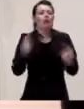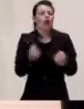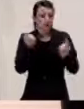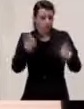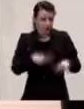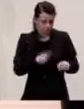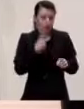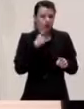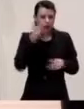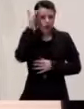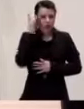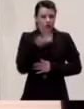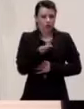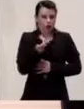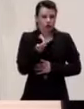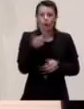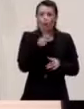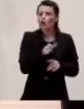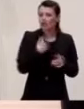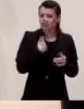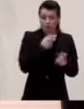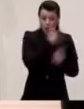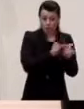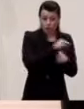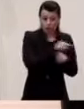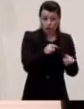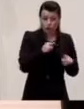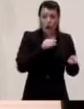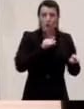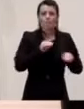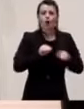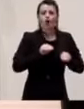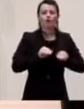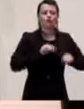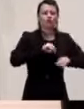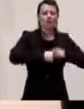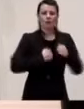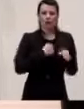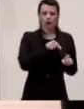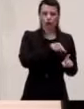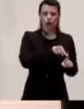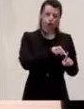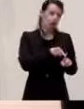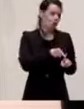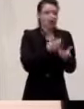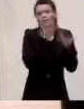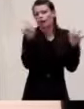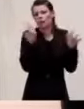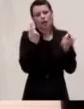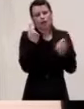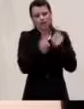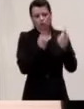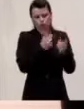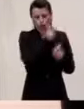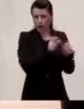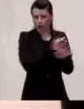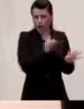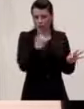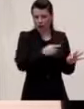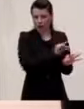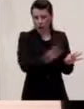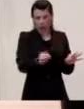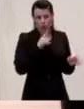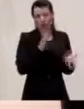più, perché la movimentazione di questi pazienti è sicuramente sempre una cosa abbastanza complessa, ma in particolare per il